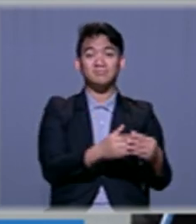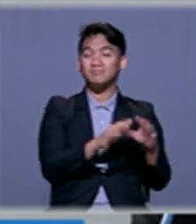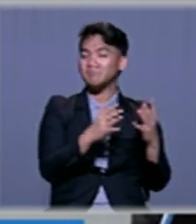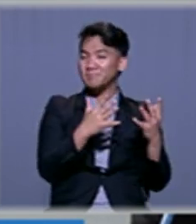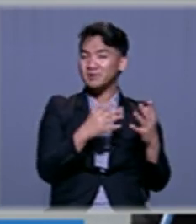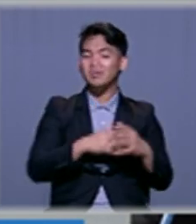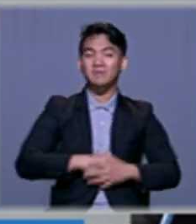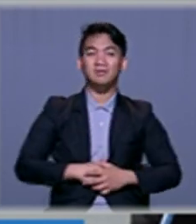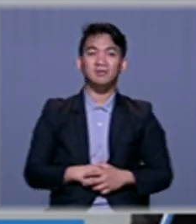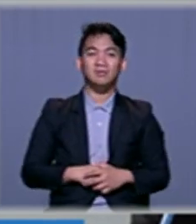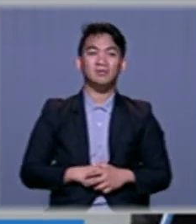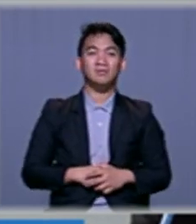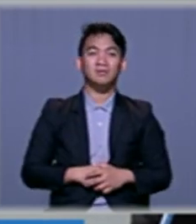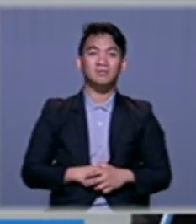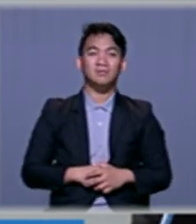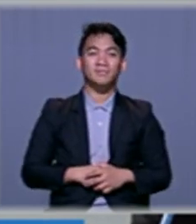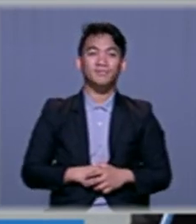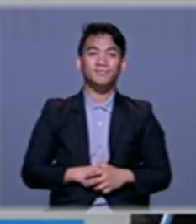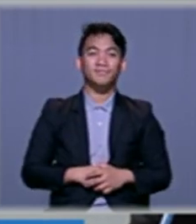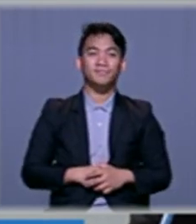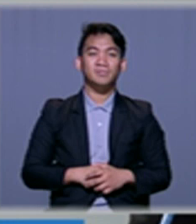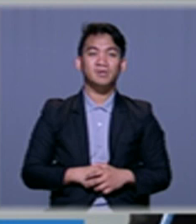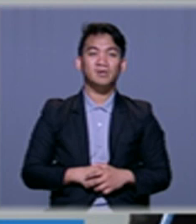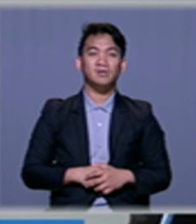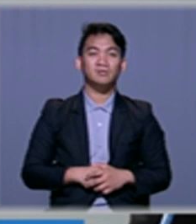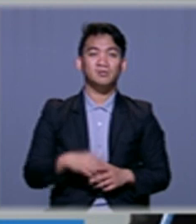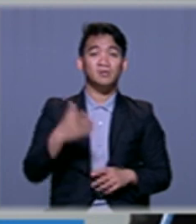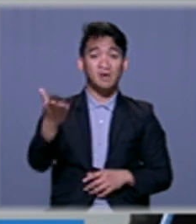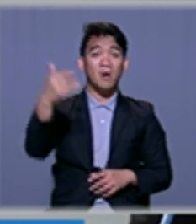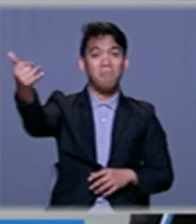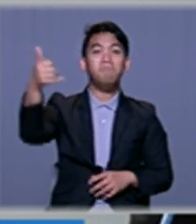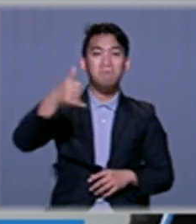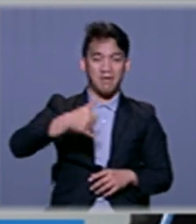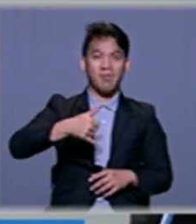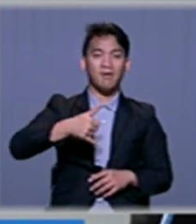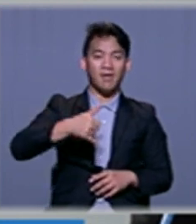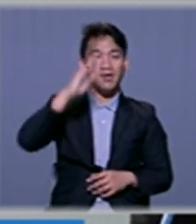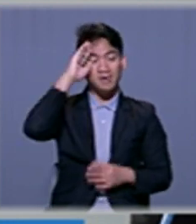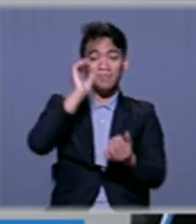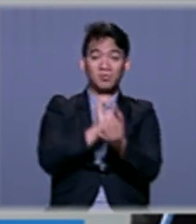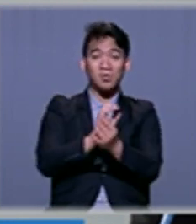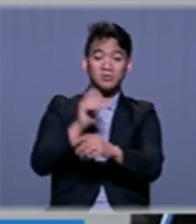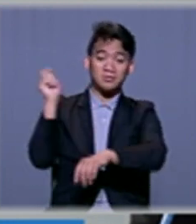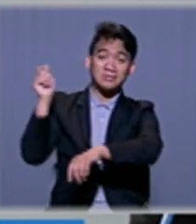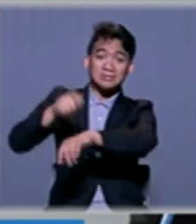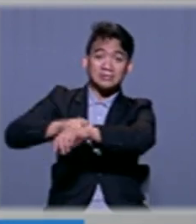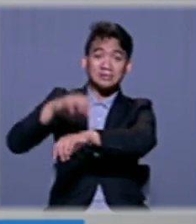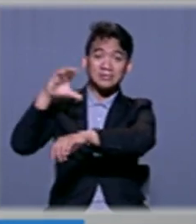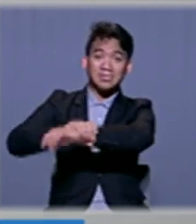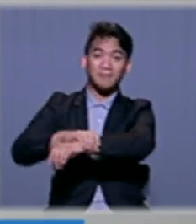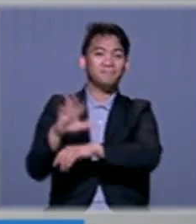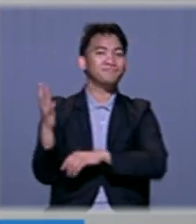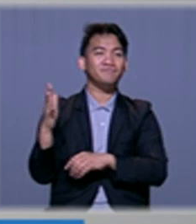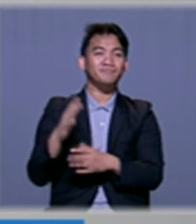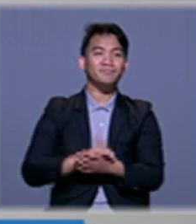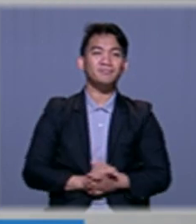อมาเรื่องนี้กรณีนี้ไม่มีการมามอบตัวไม่มีการจับกลุ่มไม่การฝากขังไม่ต้องพิจารณาแล้วมันไม่มีเหตุนะครับ ภายหลังมี